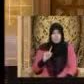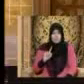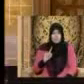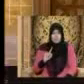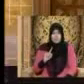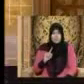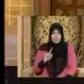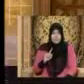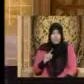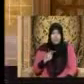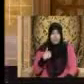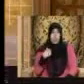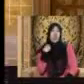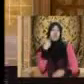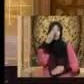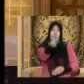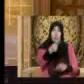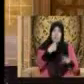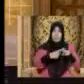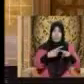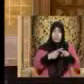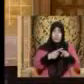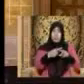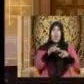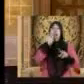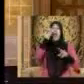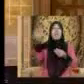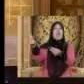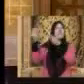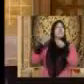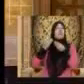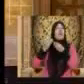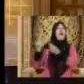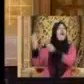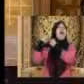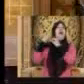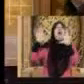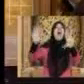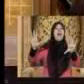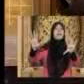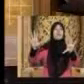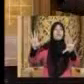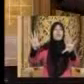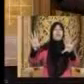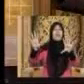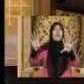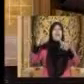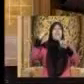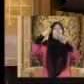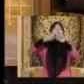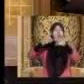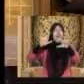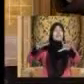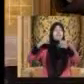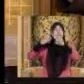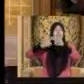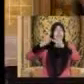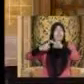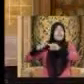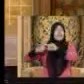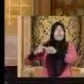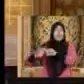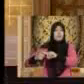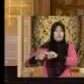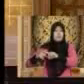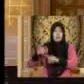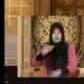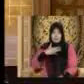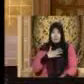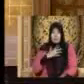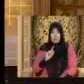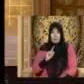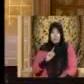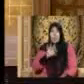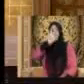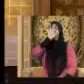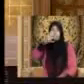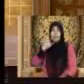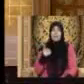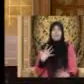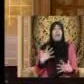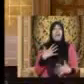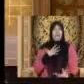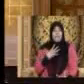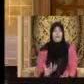الحسنة 10 حسنات إلى 700 ضعف إلى أضعاف كثيرة. كيف ينالها هذا